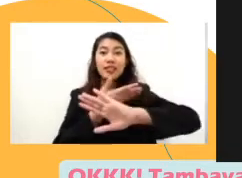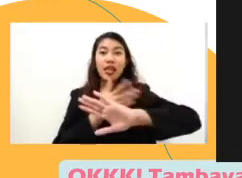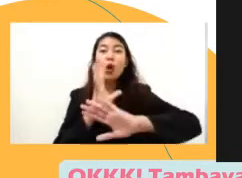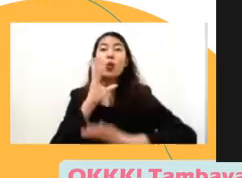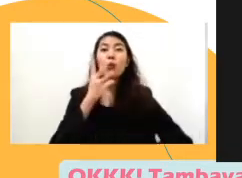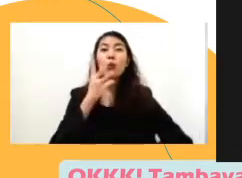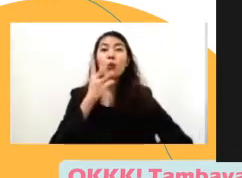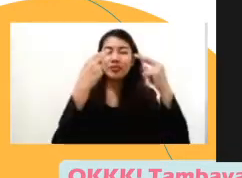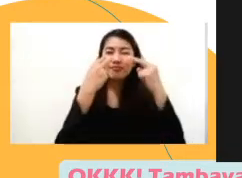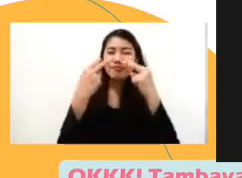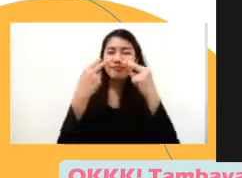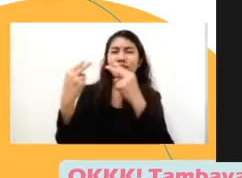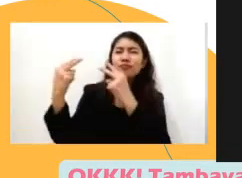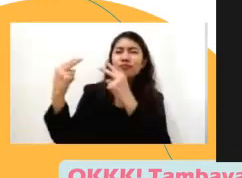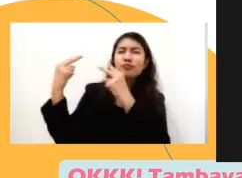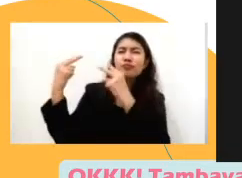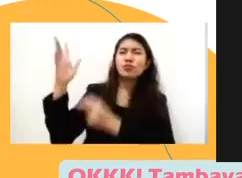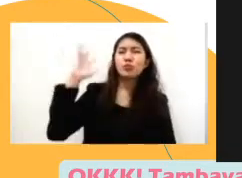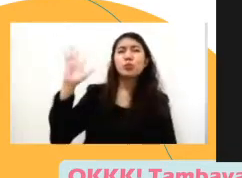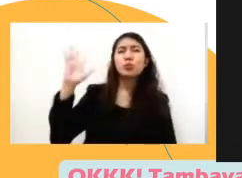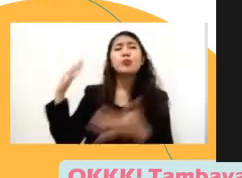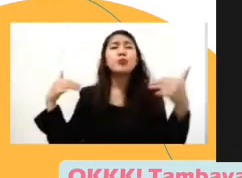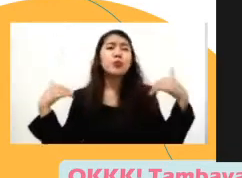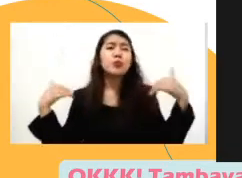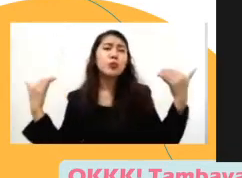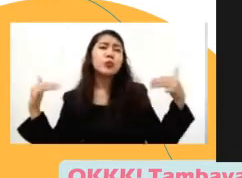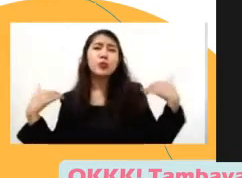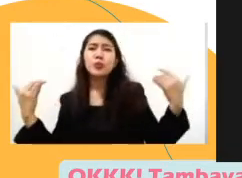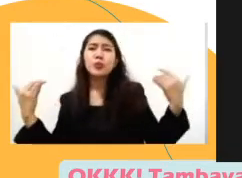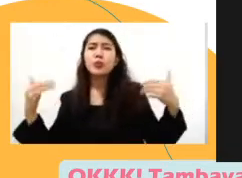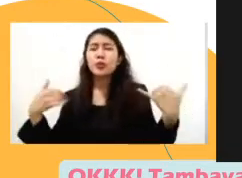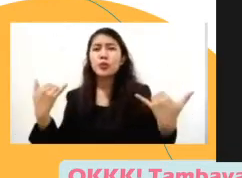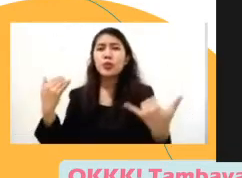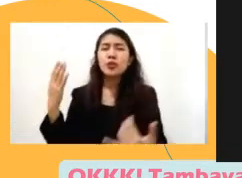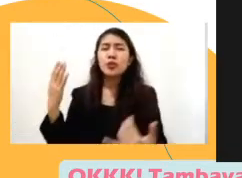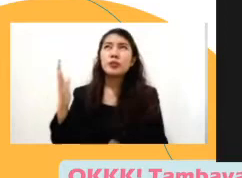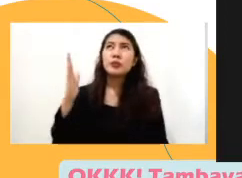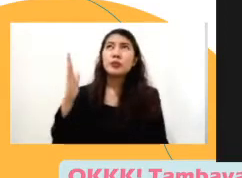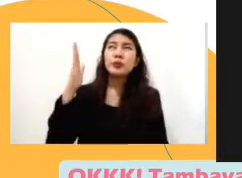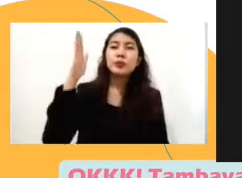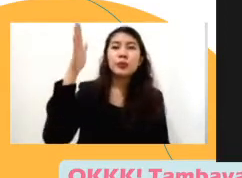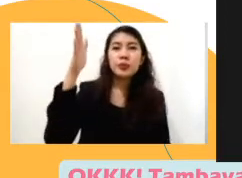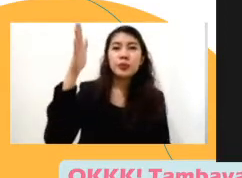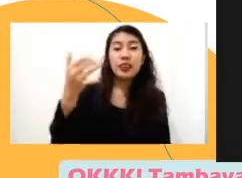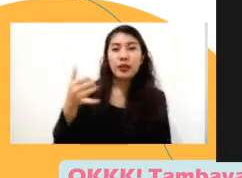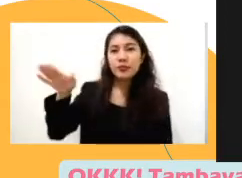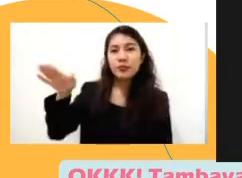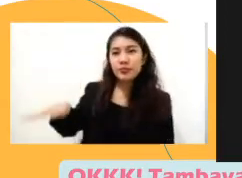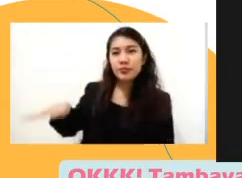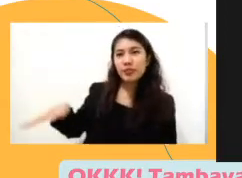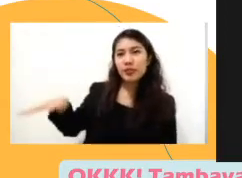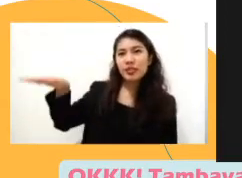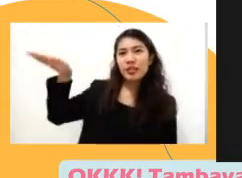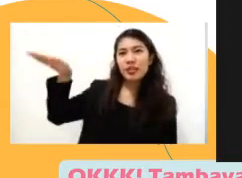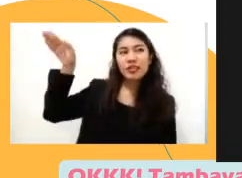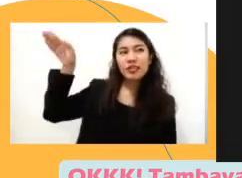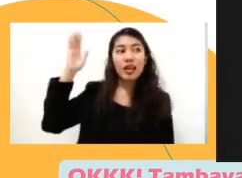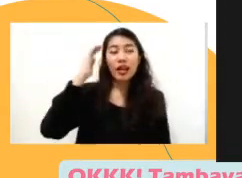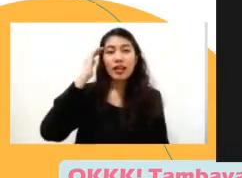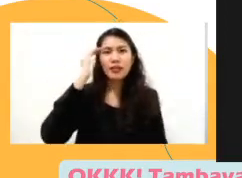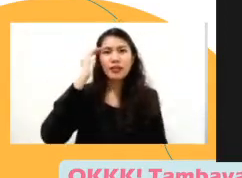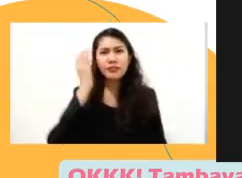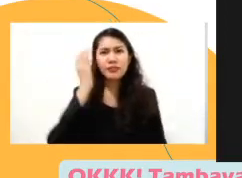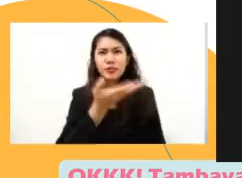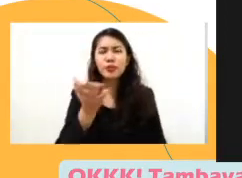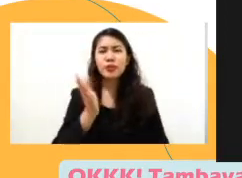kabataan, tas kung ano na sila ngayon. Wala akong maisip na example nito na alam ninyo. Pwede rin, hindi naman coming